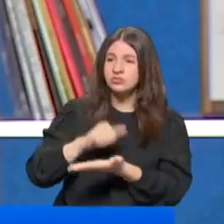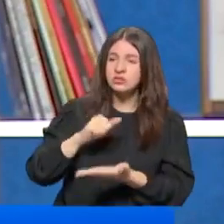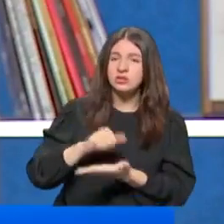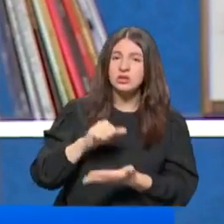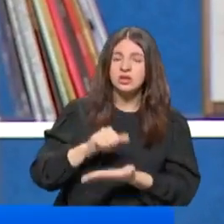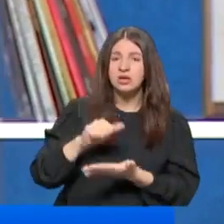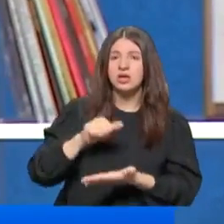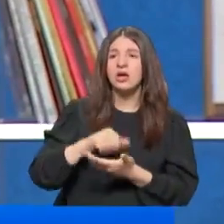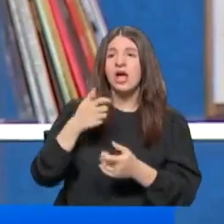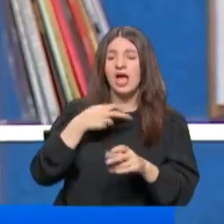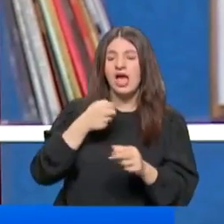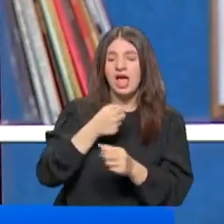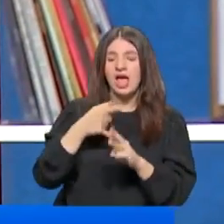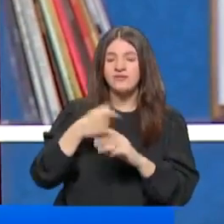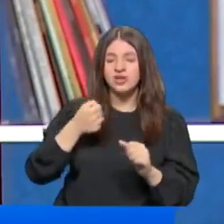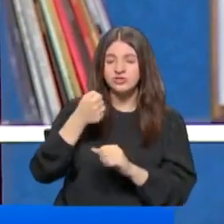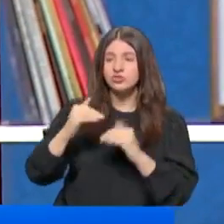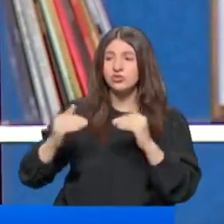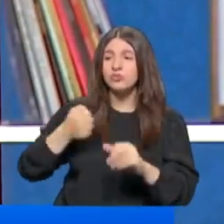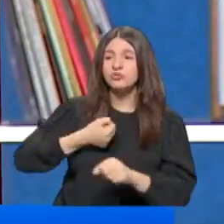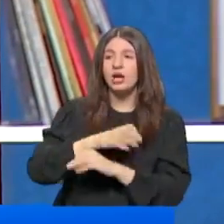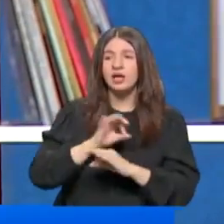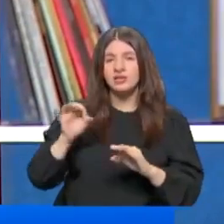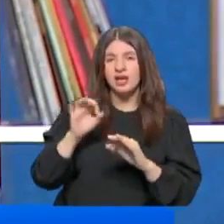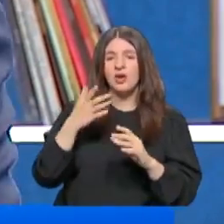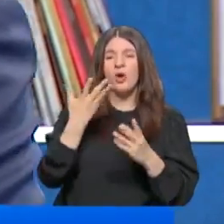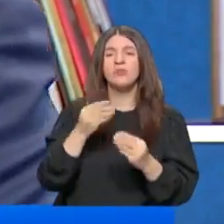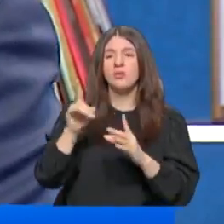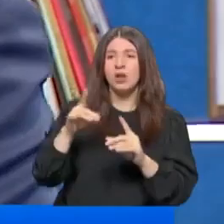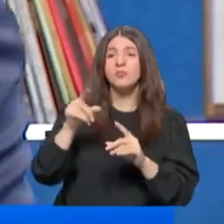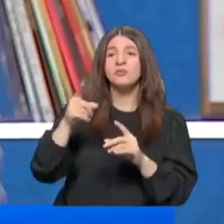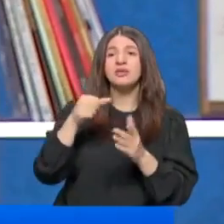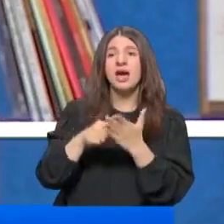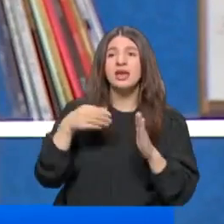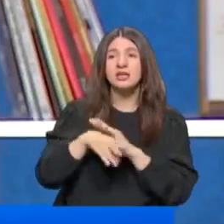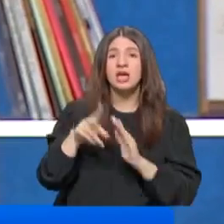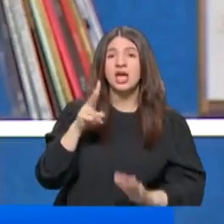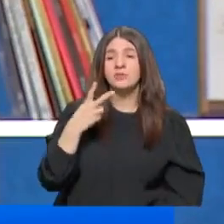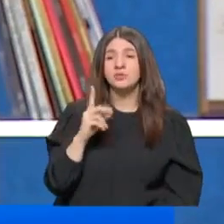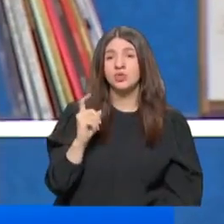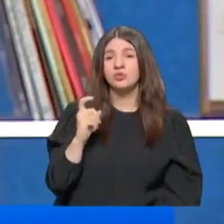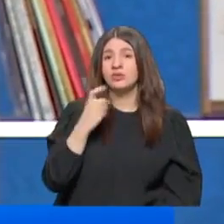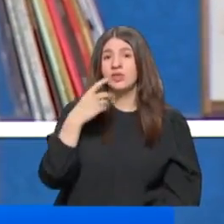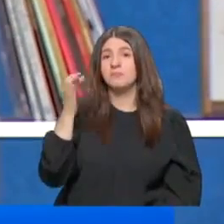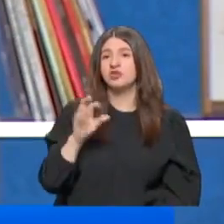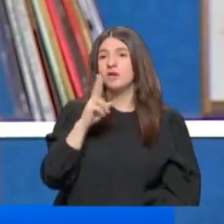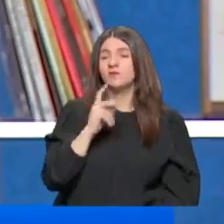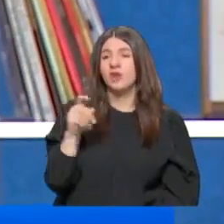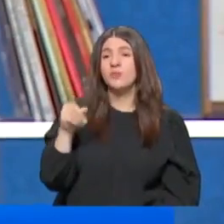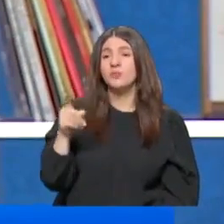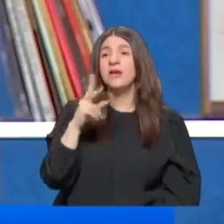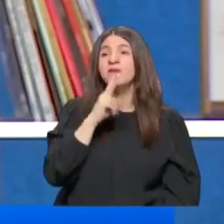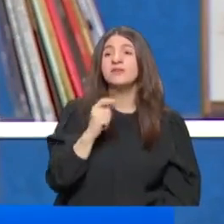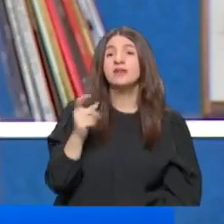enflasyonla mücadele eden uzak bir şekilde para politikası isterseniz bakın bu paranın tedavide girdi tarih 2009-2019